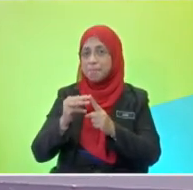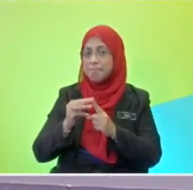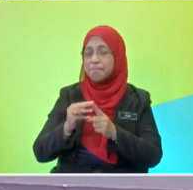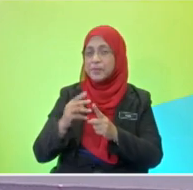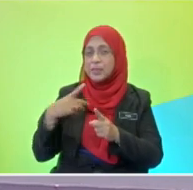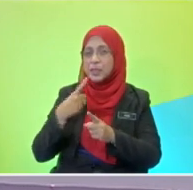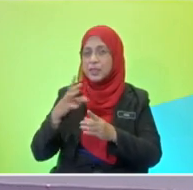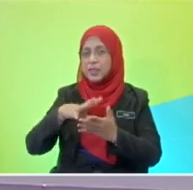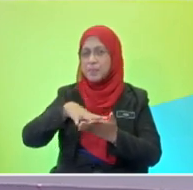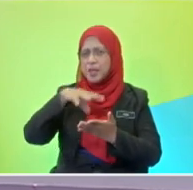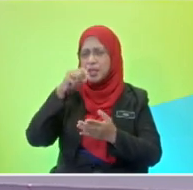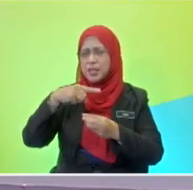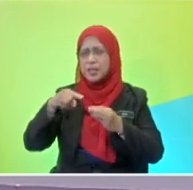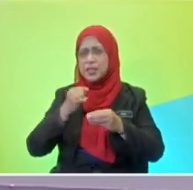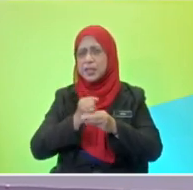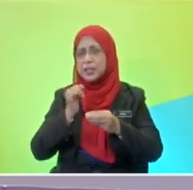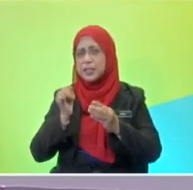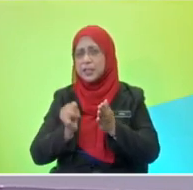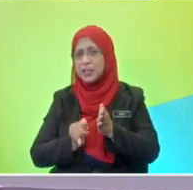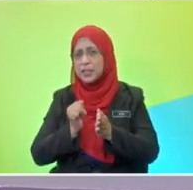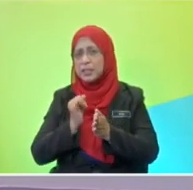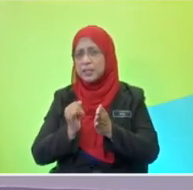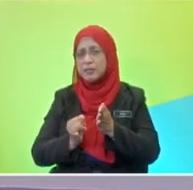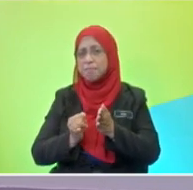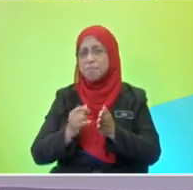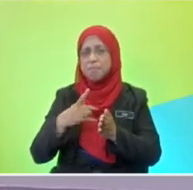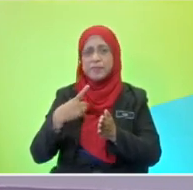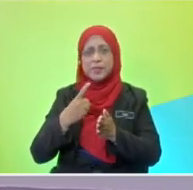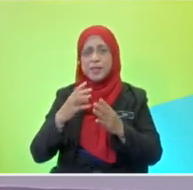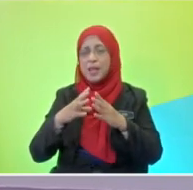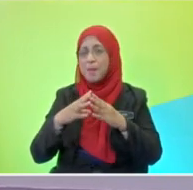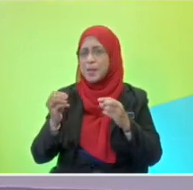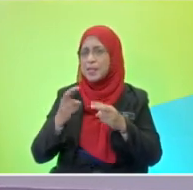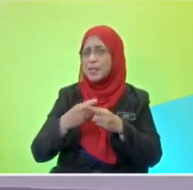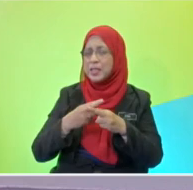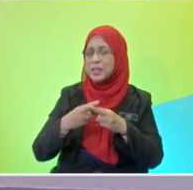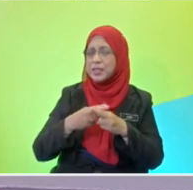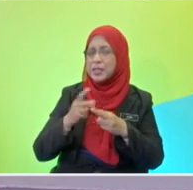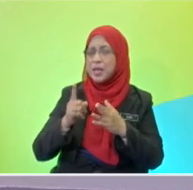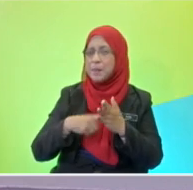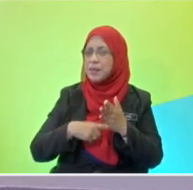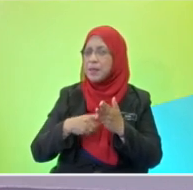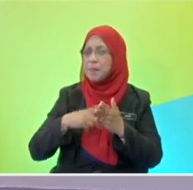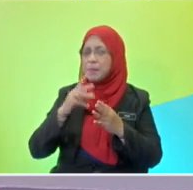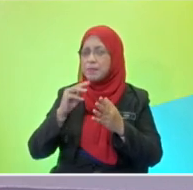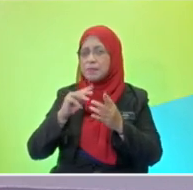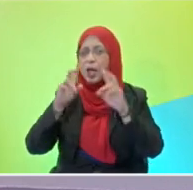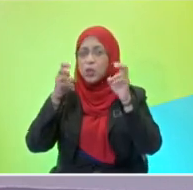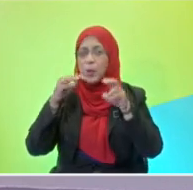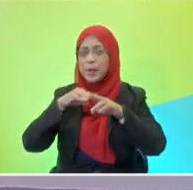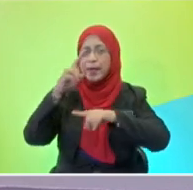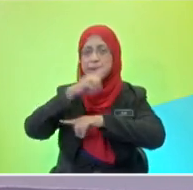hari ini sebenarnya kita telepon tiba di penghujung kelas kita jadi secara ringkas yosaza rumusan untuk topik kita hari ini